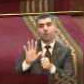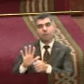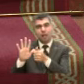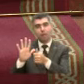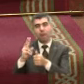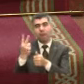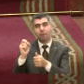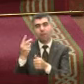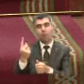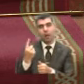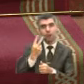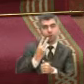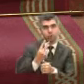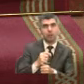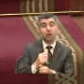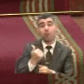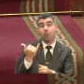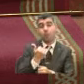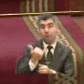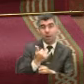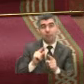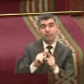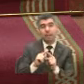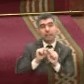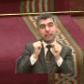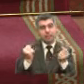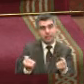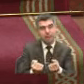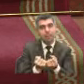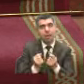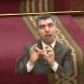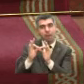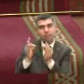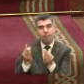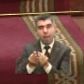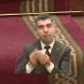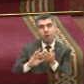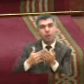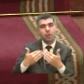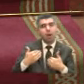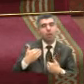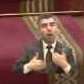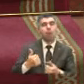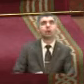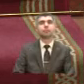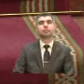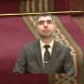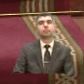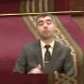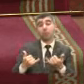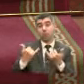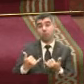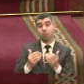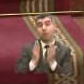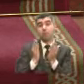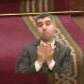2016-2021 يتضمن مقتضيات مهمة في مجال التنمية البشرية والتماسك الأسري اللي كتصب في هذا الإطار. اليوم موضوع